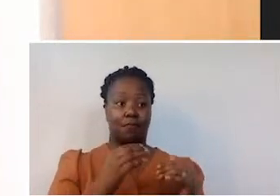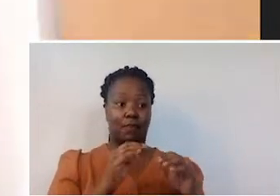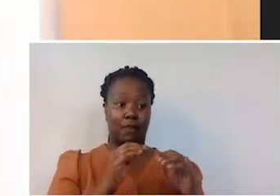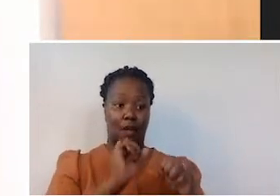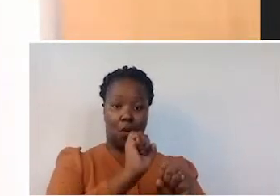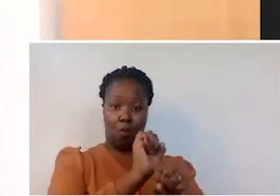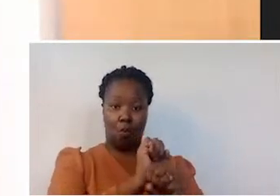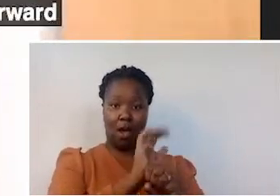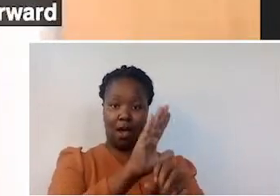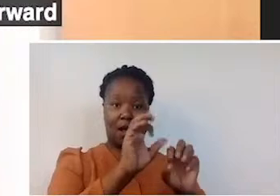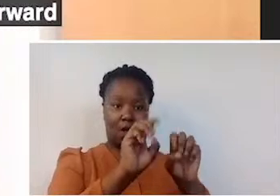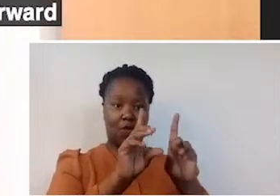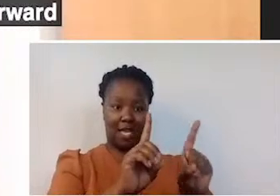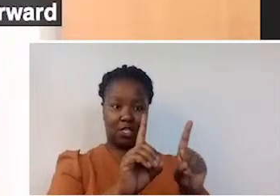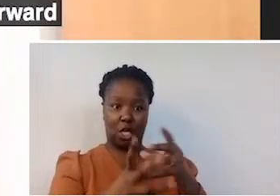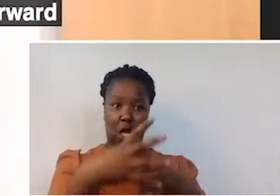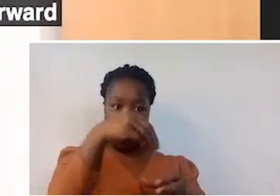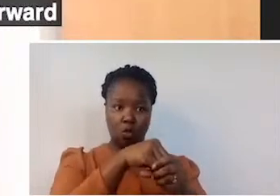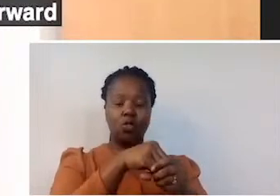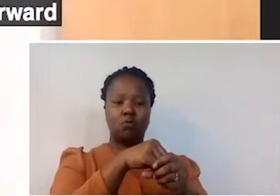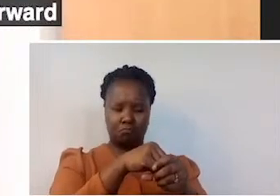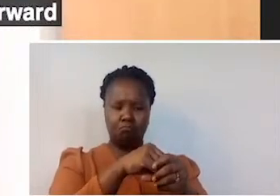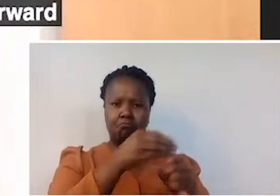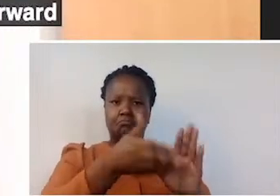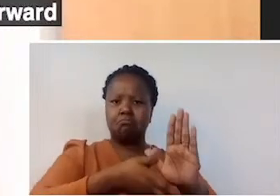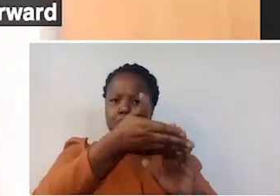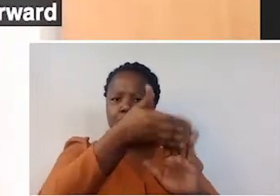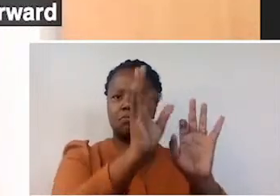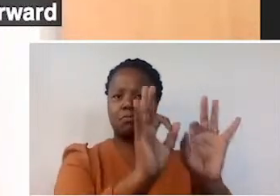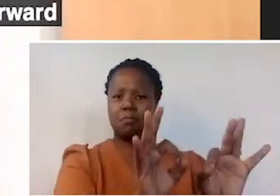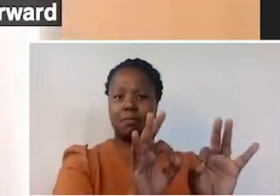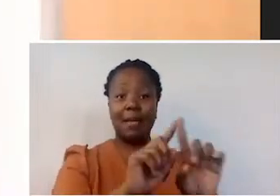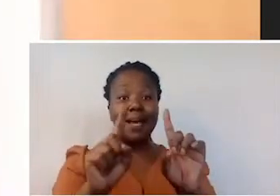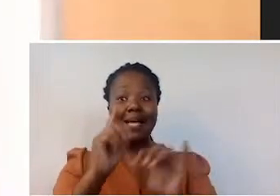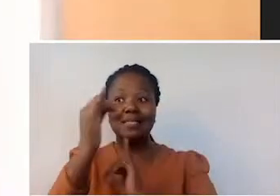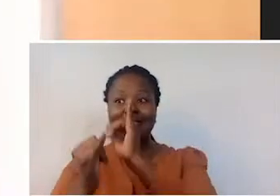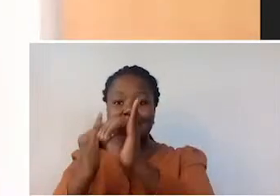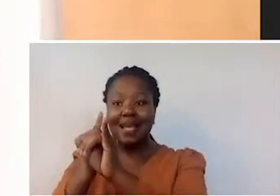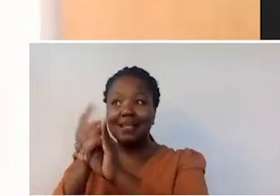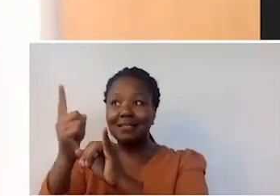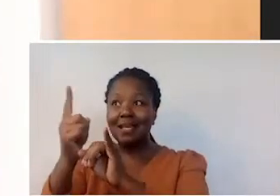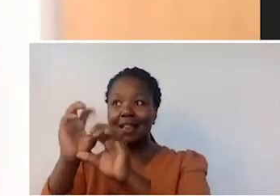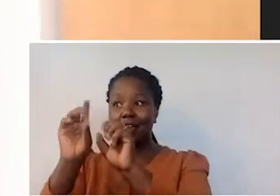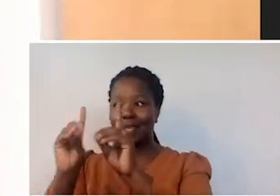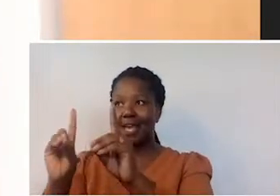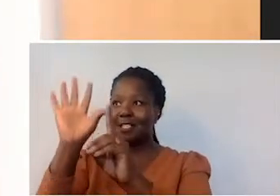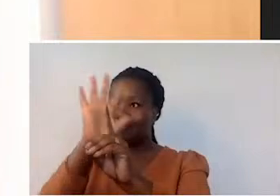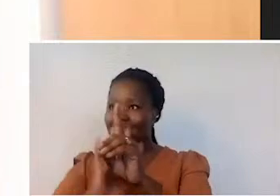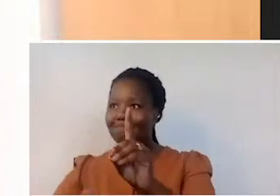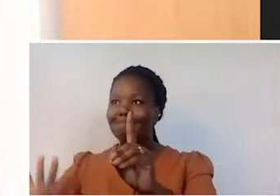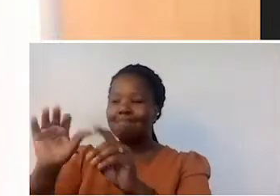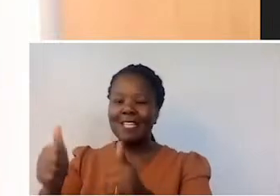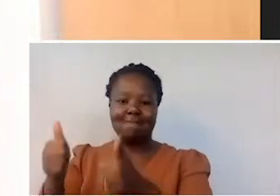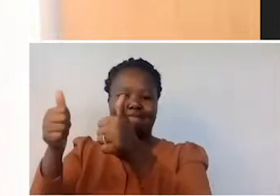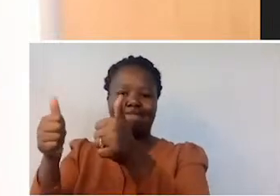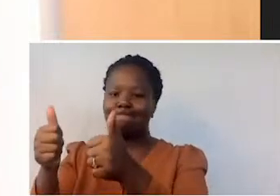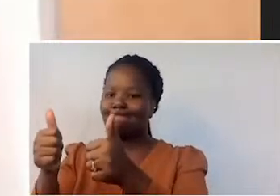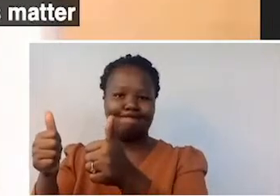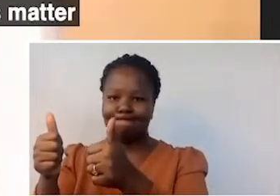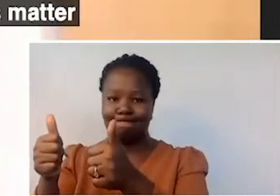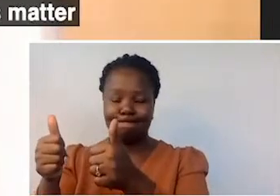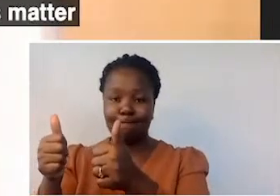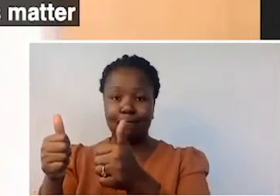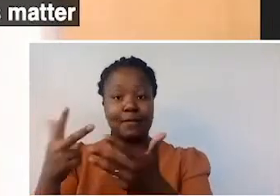sauvegarder, d'une part, le travail et les acquis de l'éducation inclusive, d'où l'action de l'International